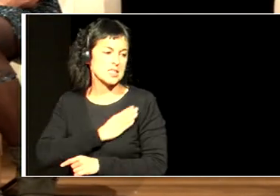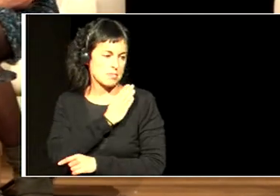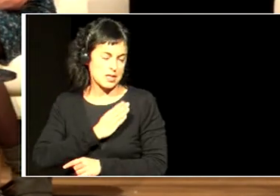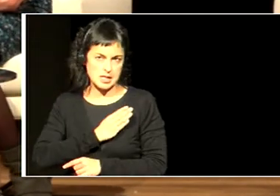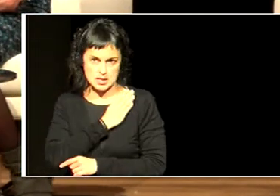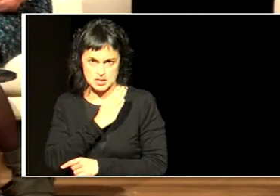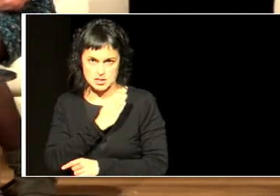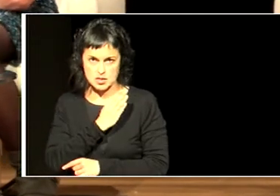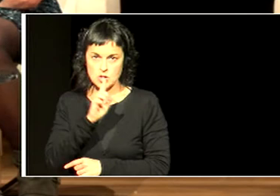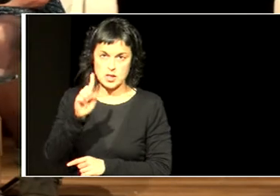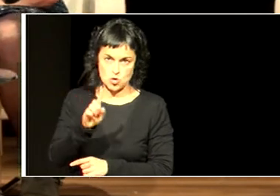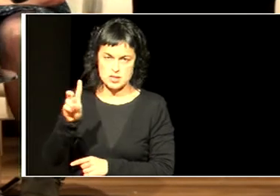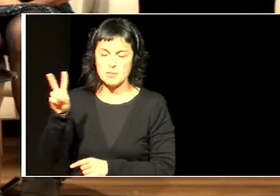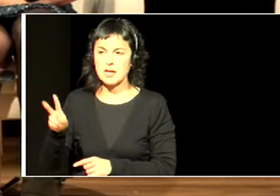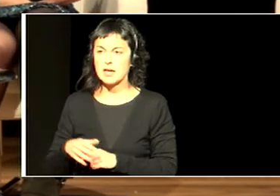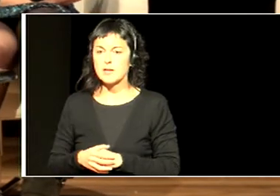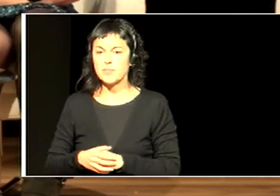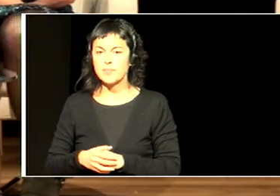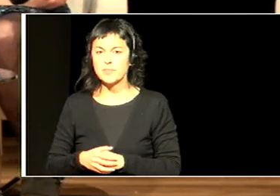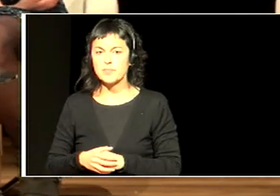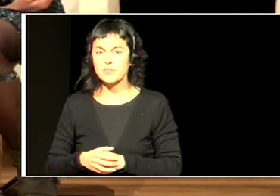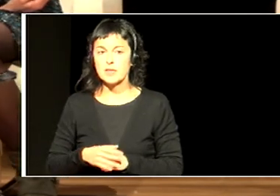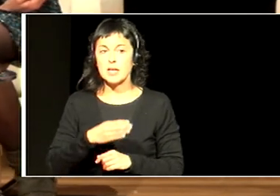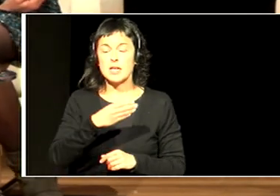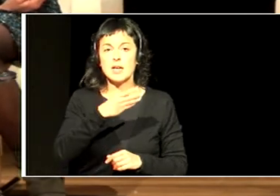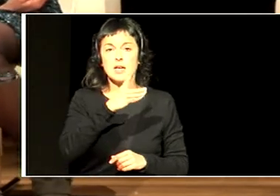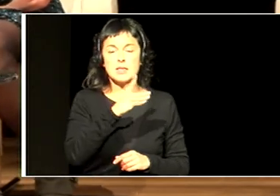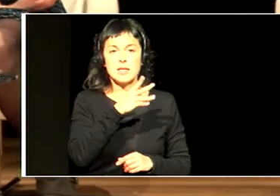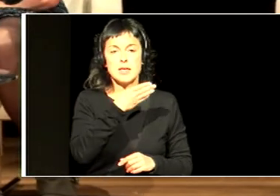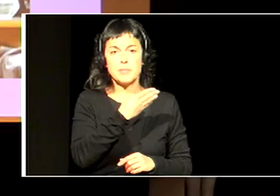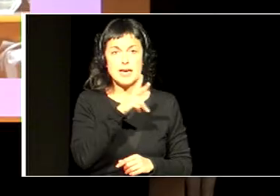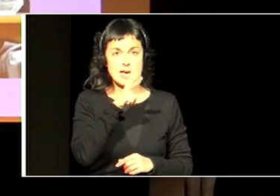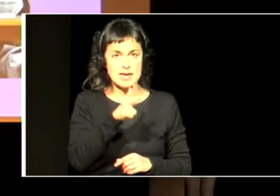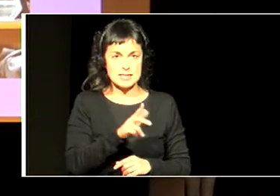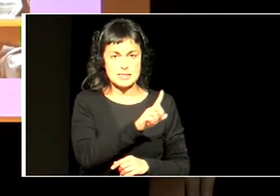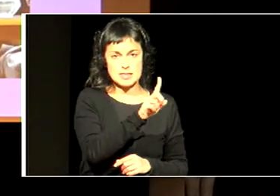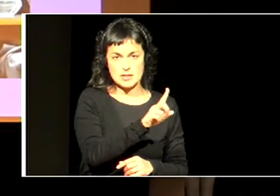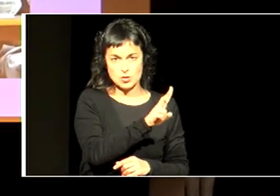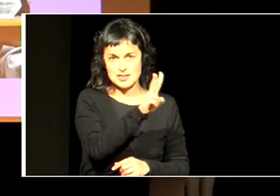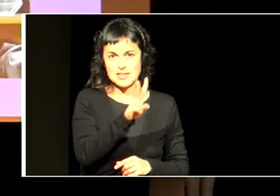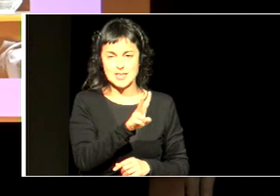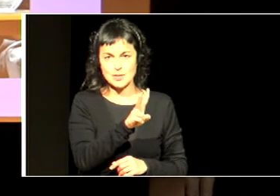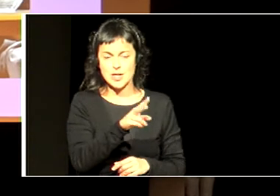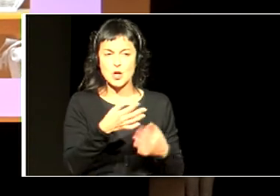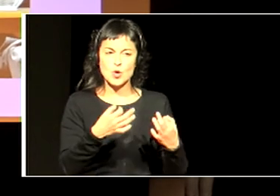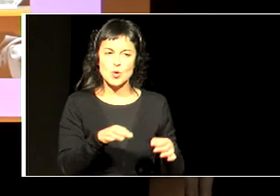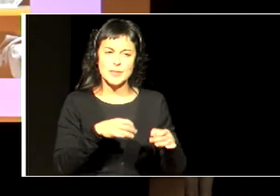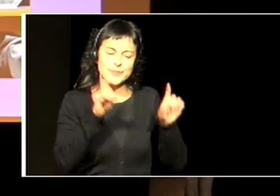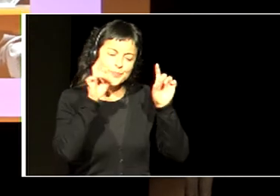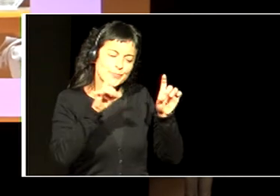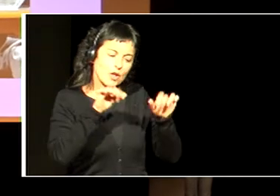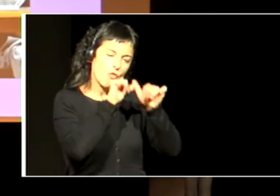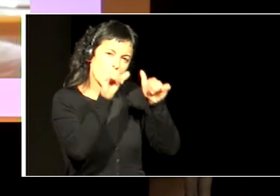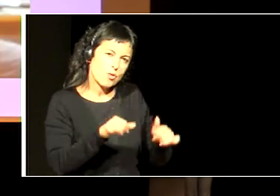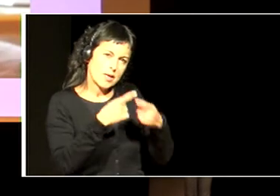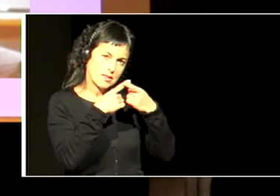bigarren batxilergoan. Lehenengo eta bigarren mailako debiatzeko lehenengo eta bigarren mailako ikasleak ezitzen ditugu beste modu batean.